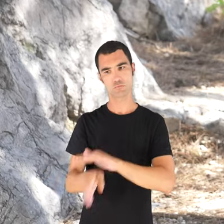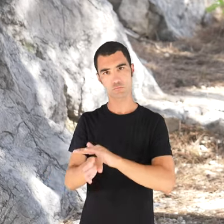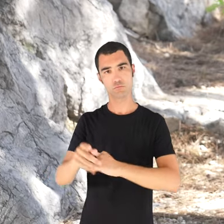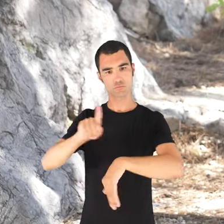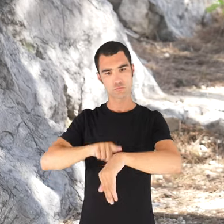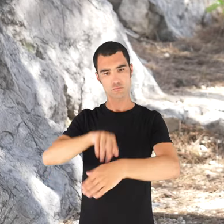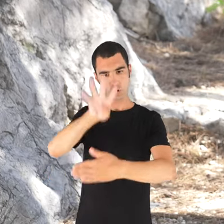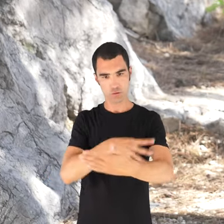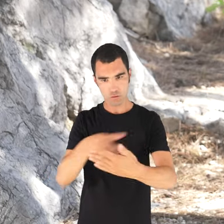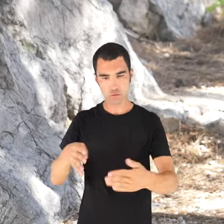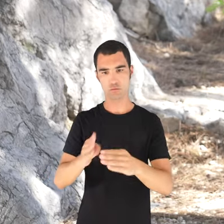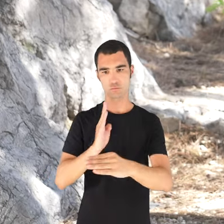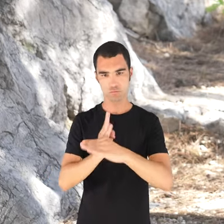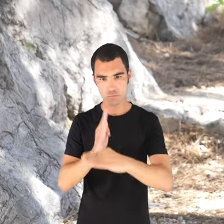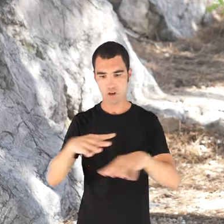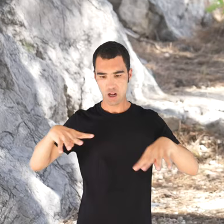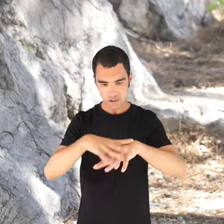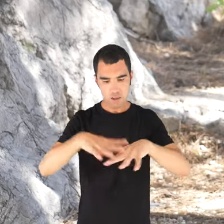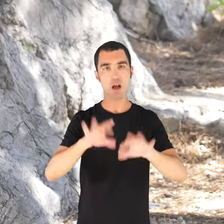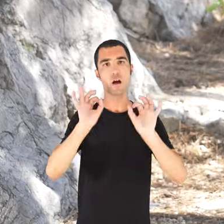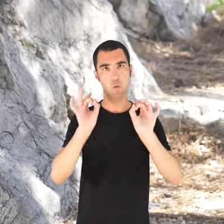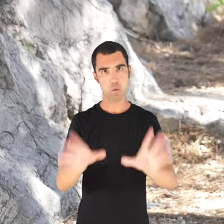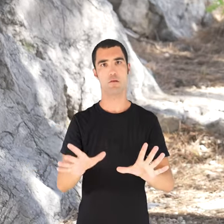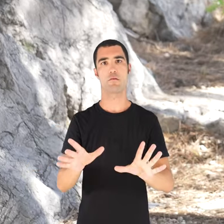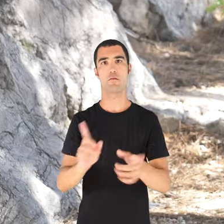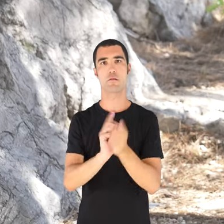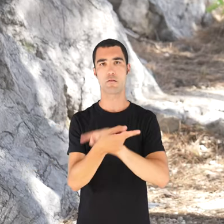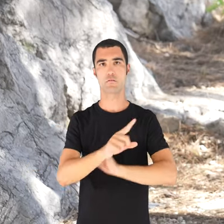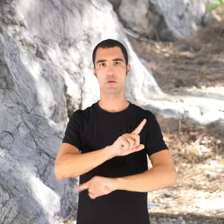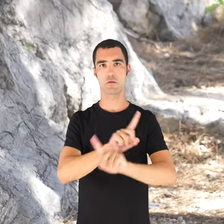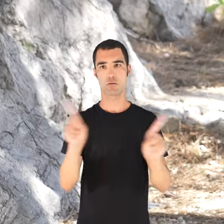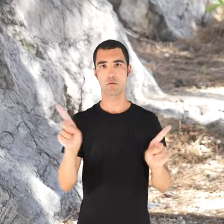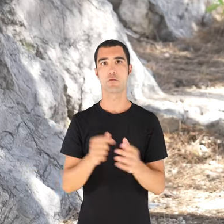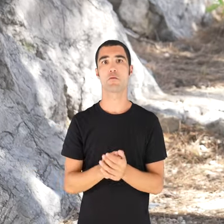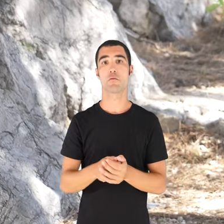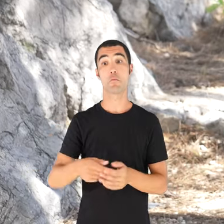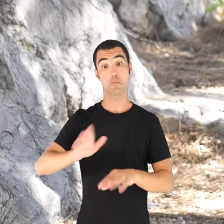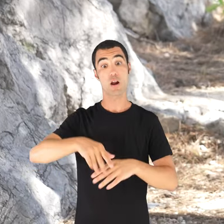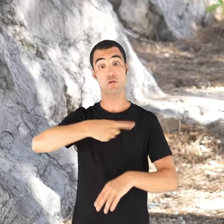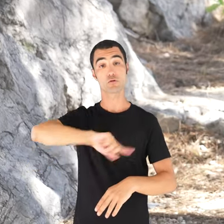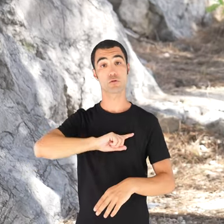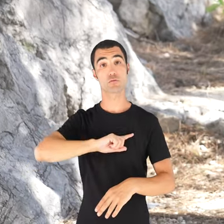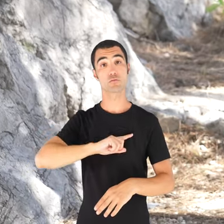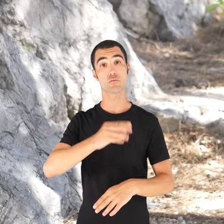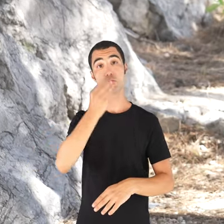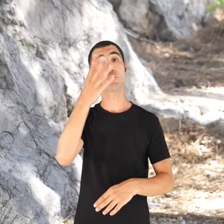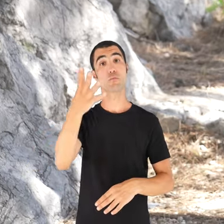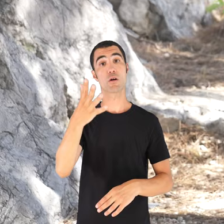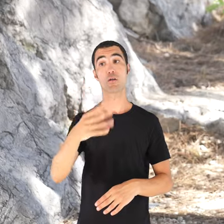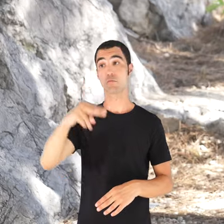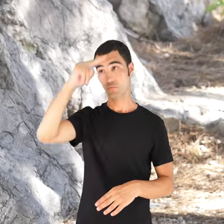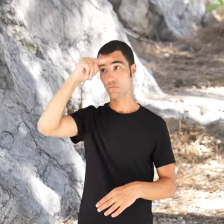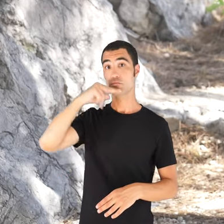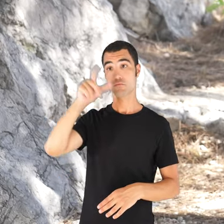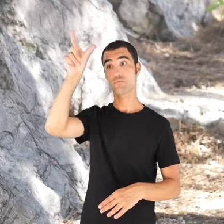de banda la pesca, sempre respectant els horaris, fins i tot les mateixes xarxes. Per nosaltres és un avantatge.